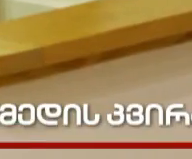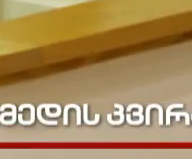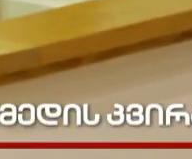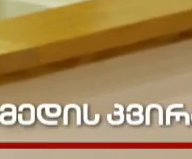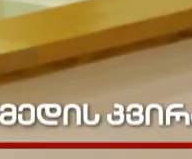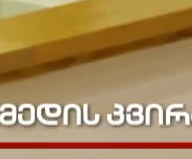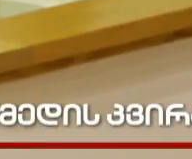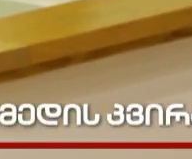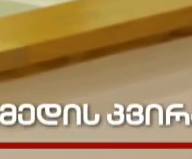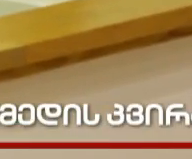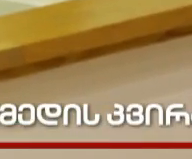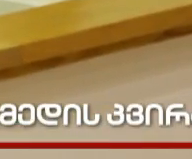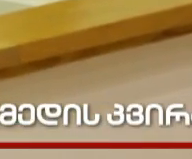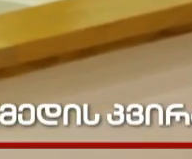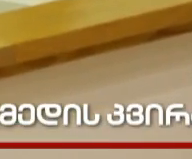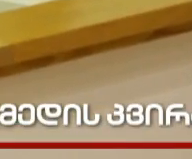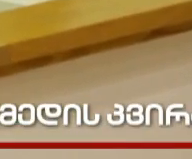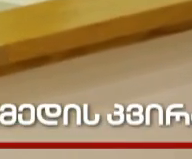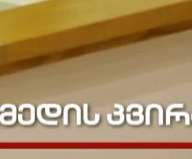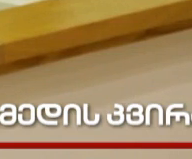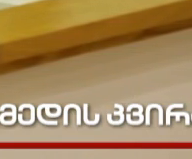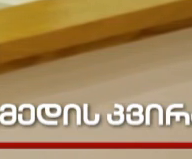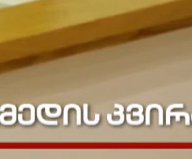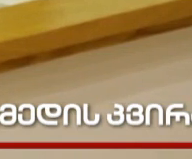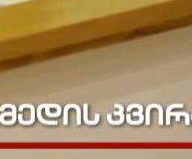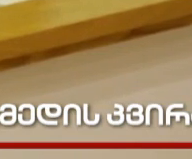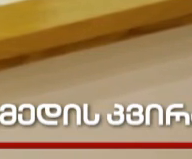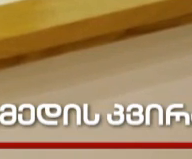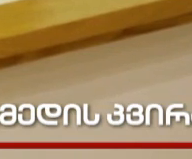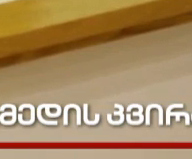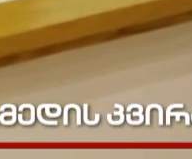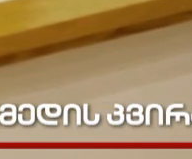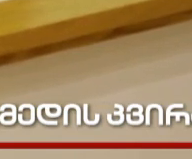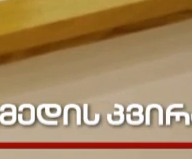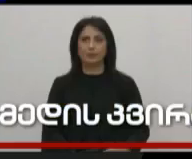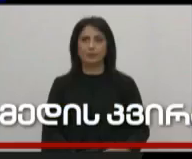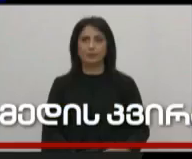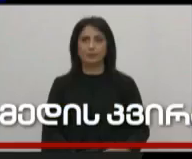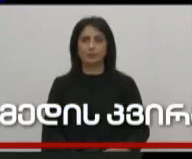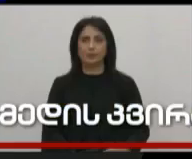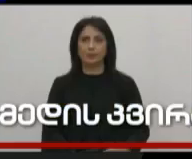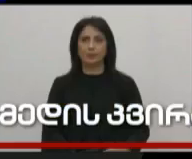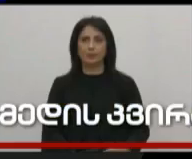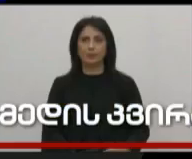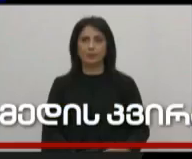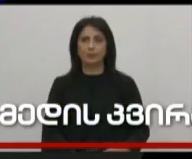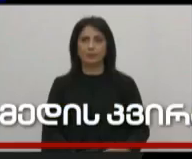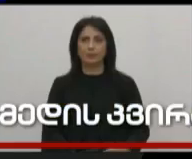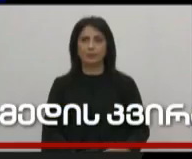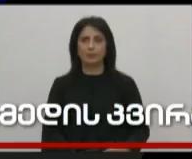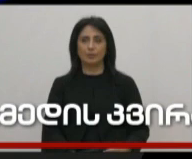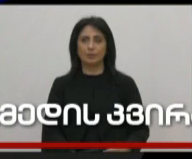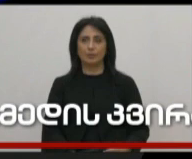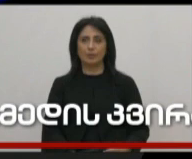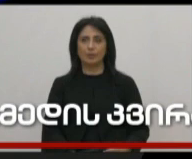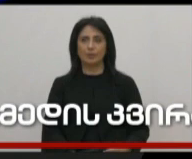თუ არა საქართველოს კანდიდატის სტატუსს? Პრეზიდენტი კითხვებს უსმენდა და ინიშნავდა, თუმცა პასუხი არ გასცა. ამის მიუხედავად ოპოზიციამ